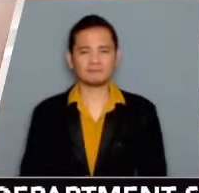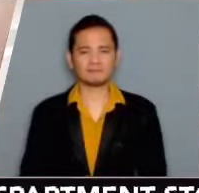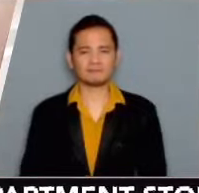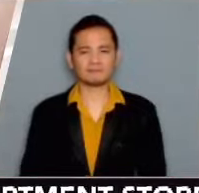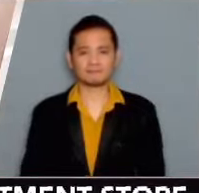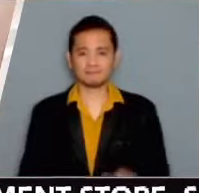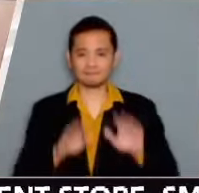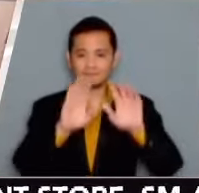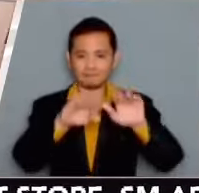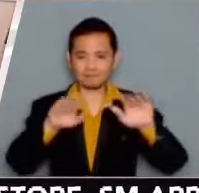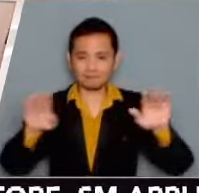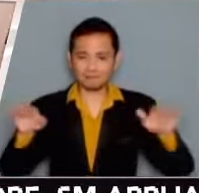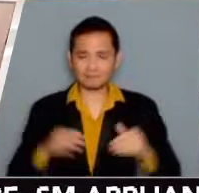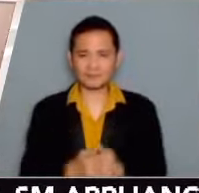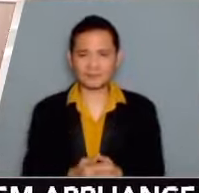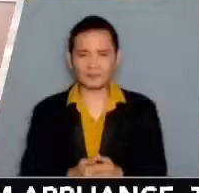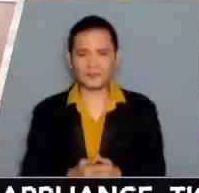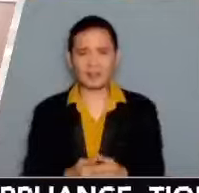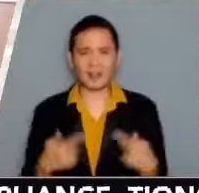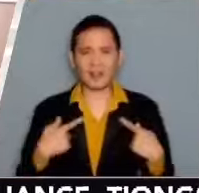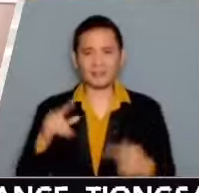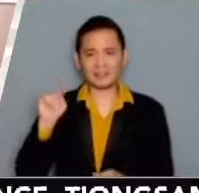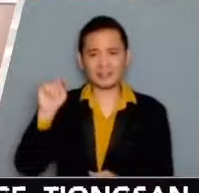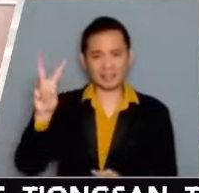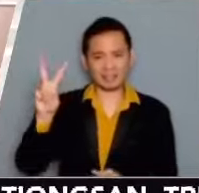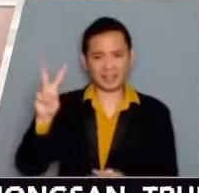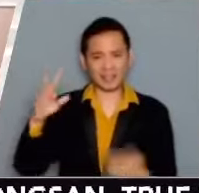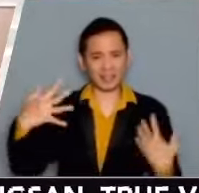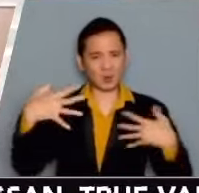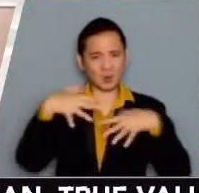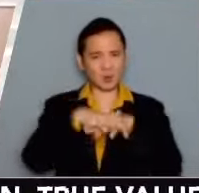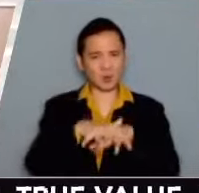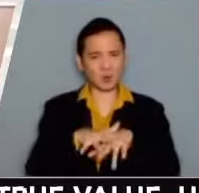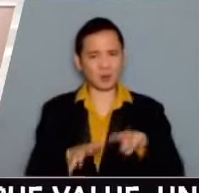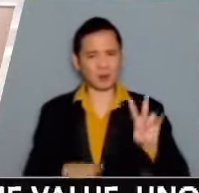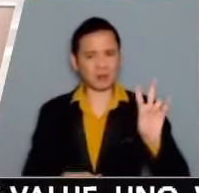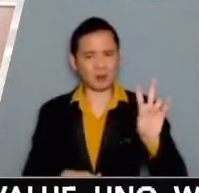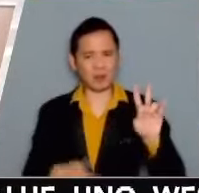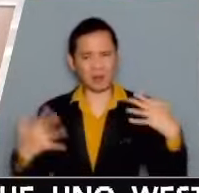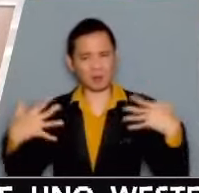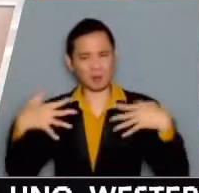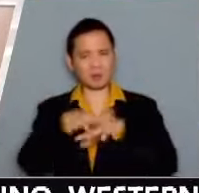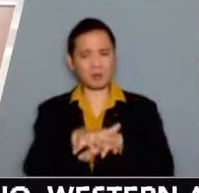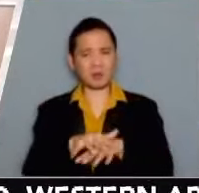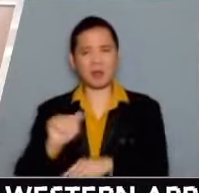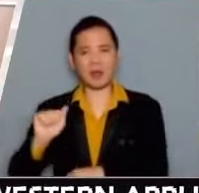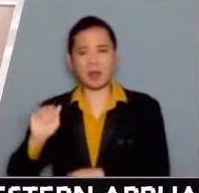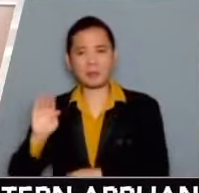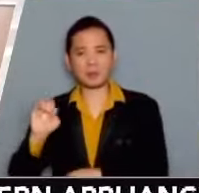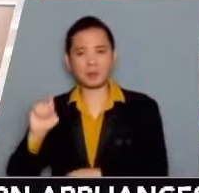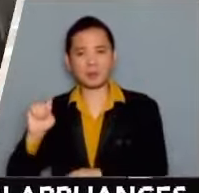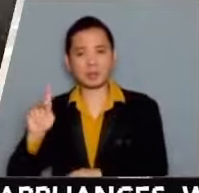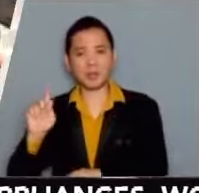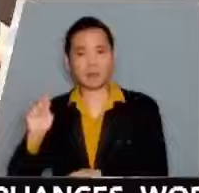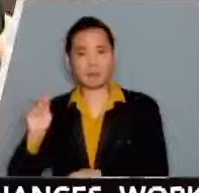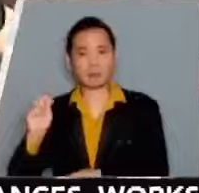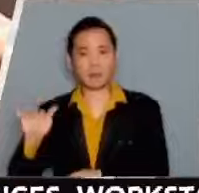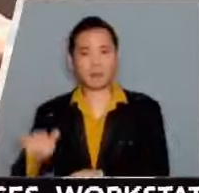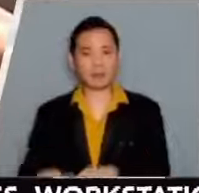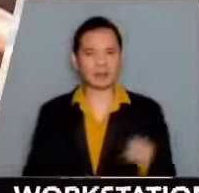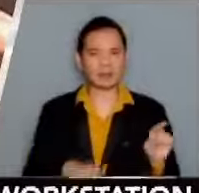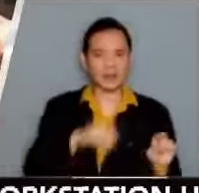ultimate crossover ang Hit Kapuso series sa Afternoon Prime at Prime Time ang Abot-Kamay na Pangarap at Black